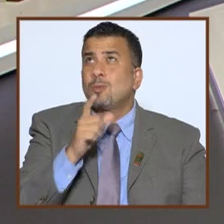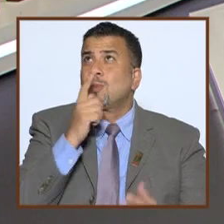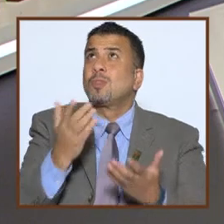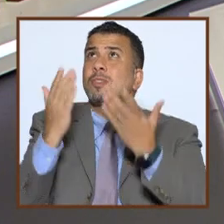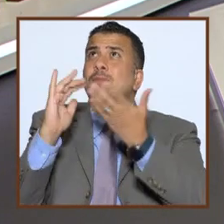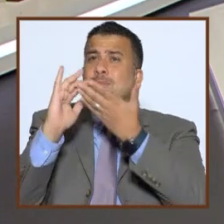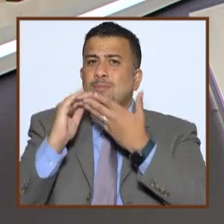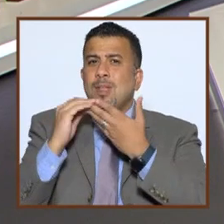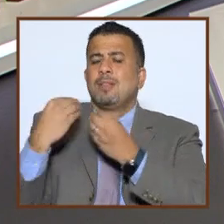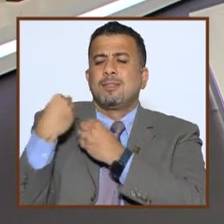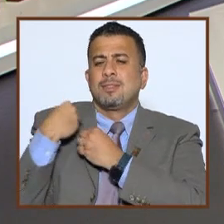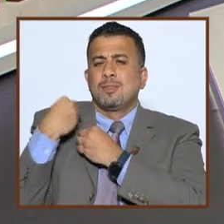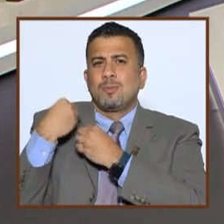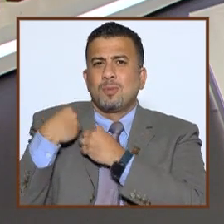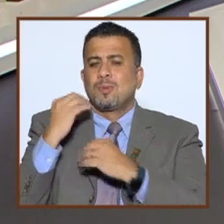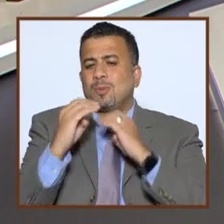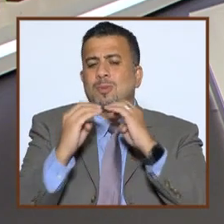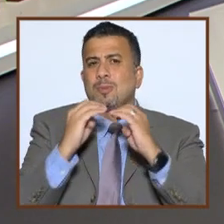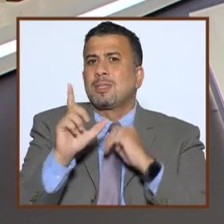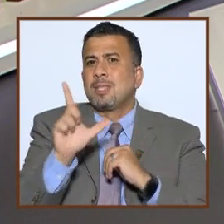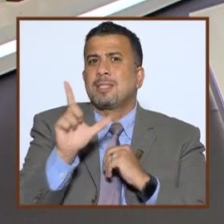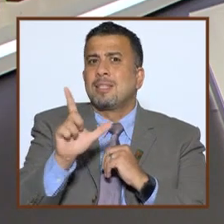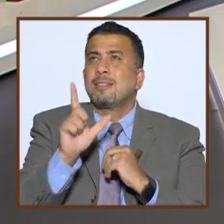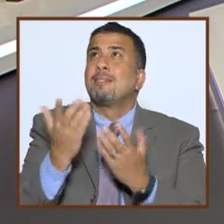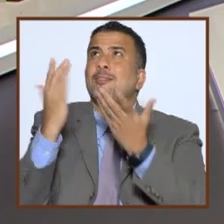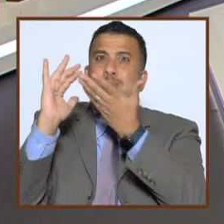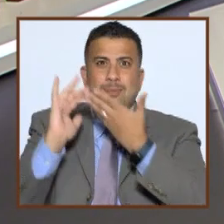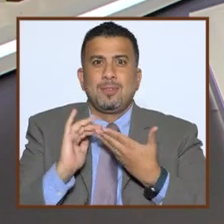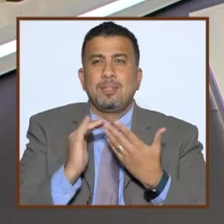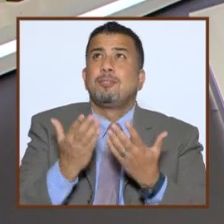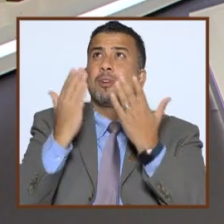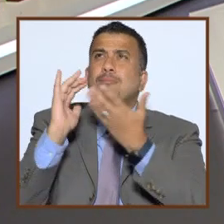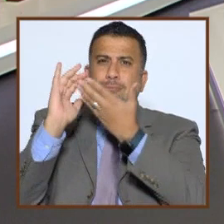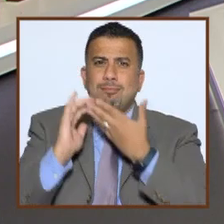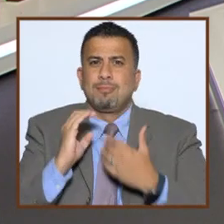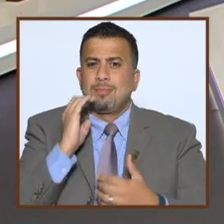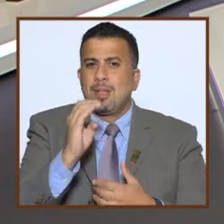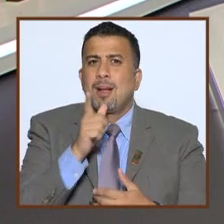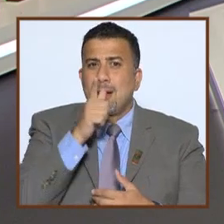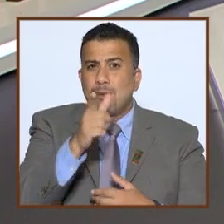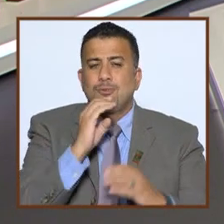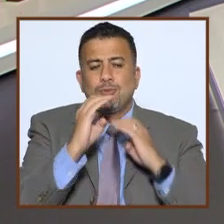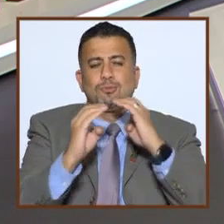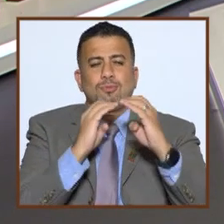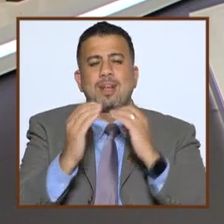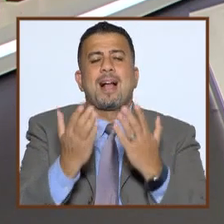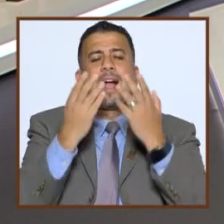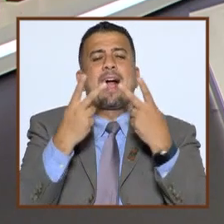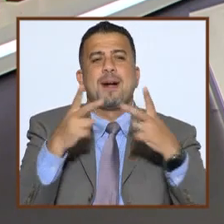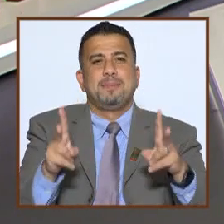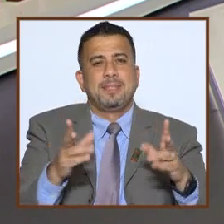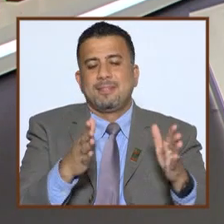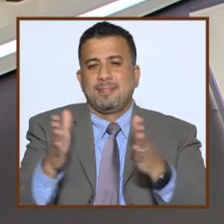ان يجمعني بين الصواب والثواب كما اساله جل على التشديد والتوفيق في القول والجواب